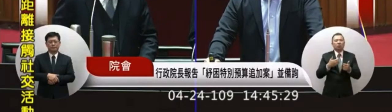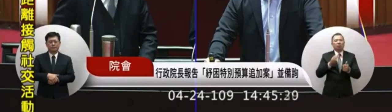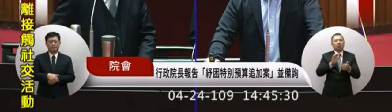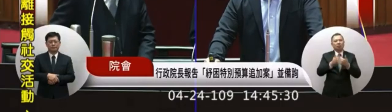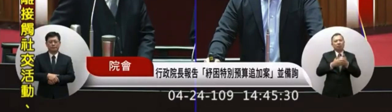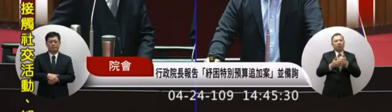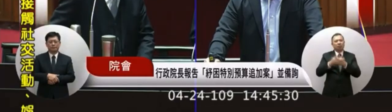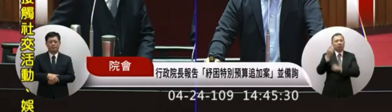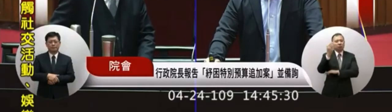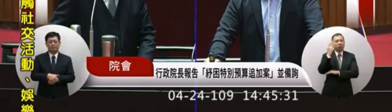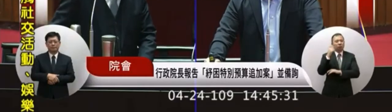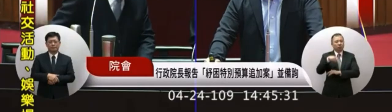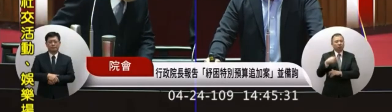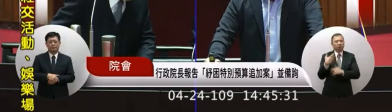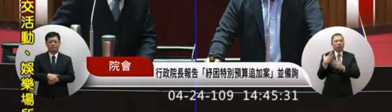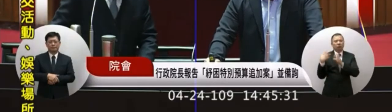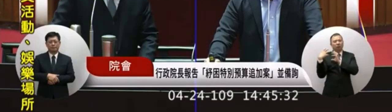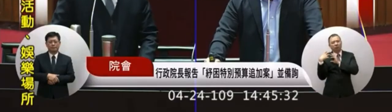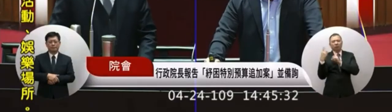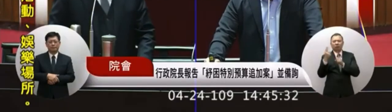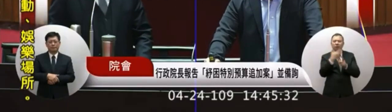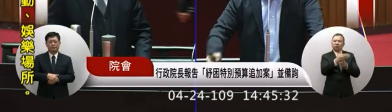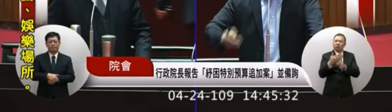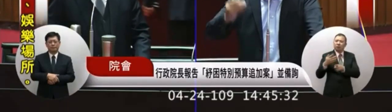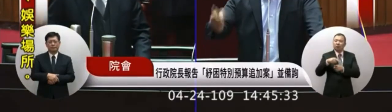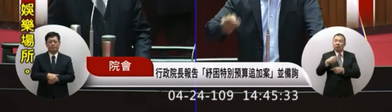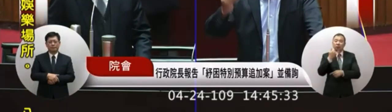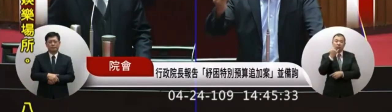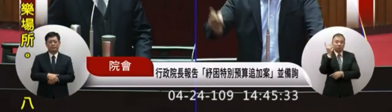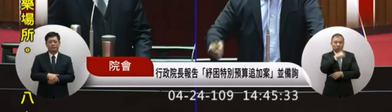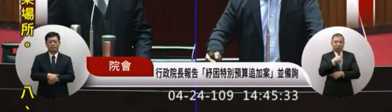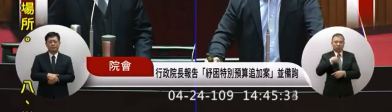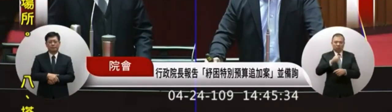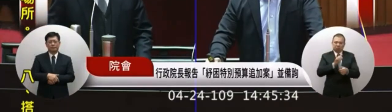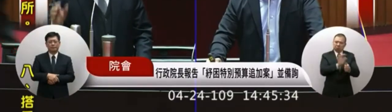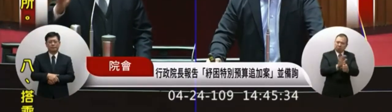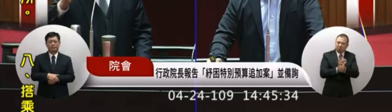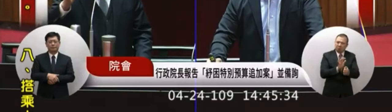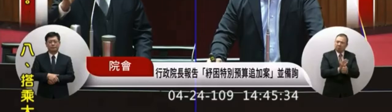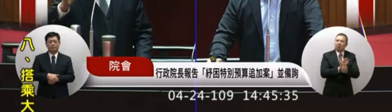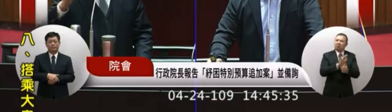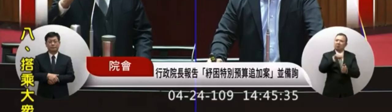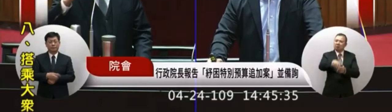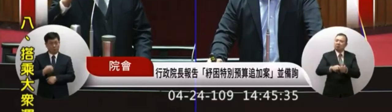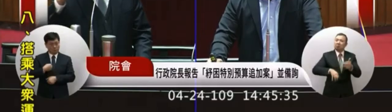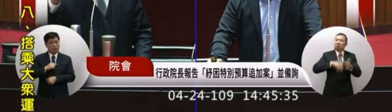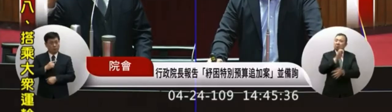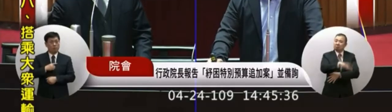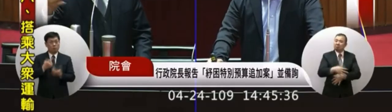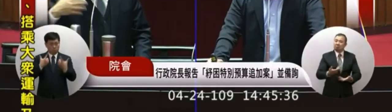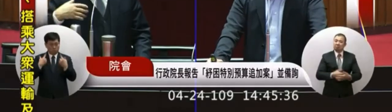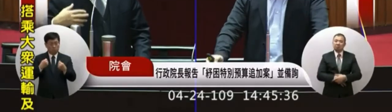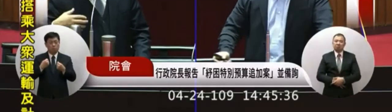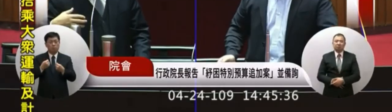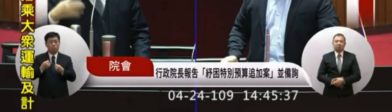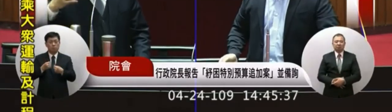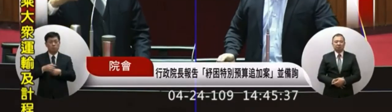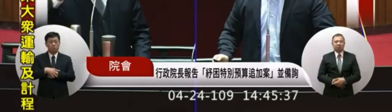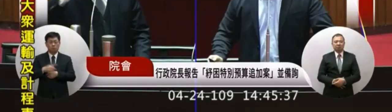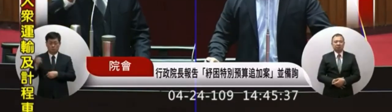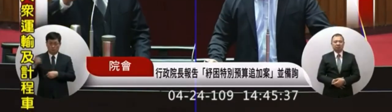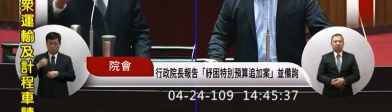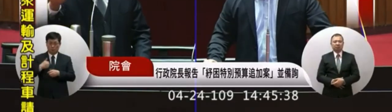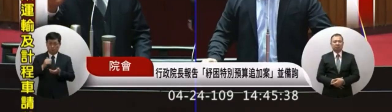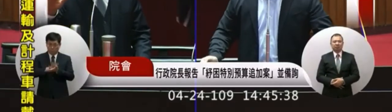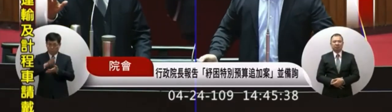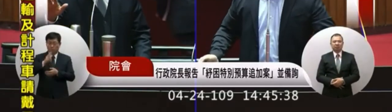果这个部分的话，会当哈和政府会当尽速去拨款去协助他们这样？ 我吼已经定来了，